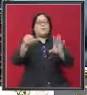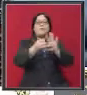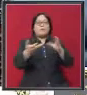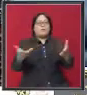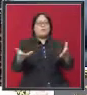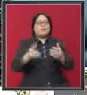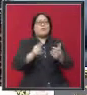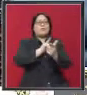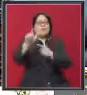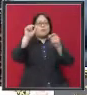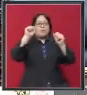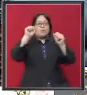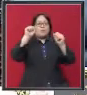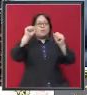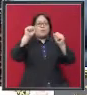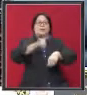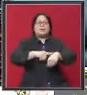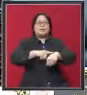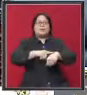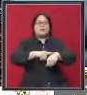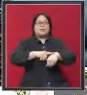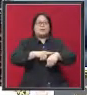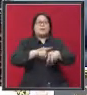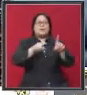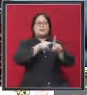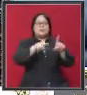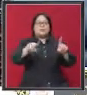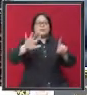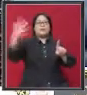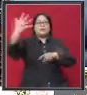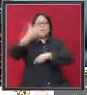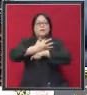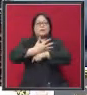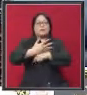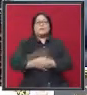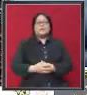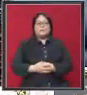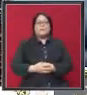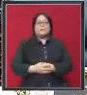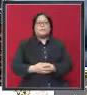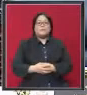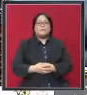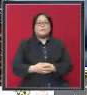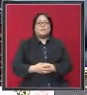ada dokumen. Kelulusan akan diberi dalam masa tempoh 1 hingga 5 hari. Ya.